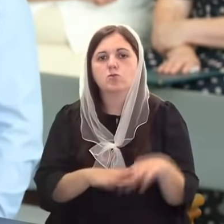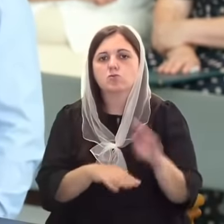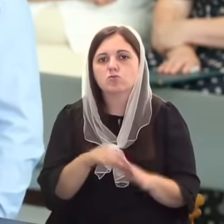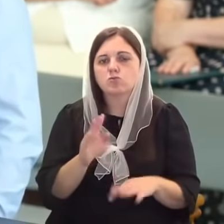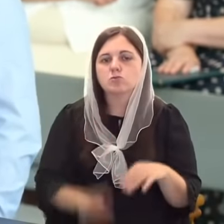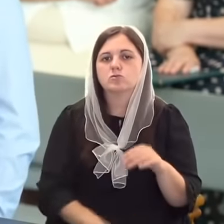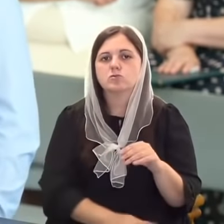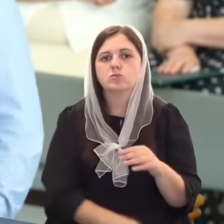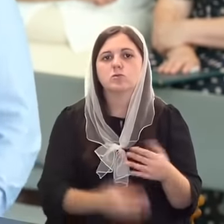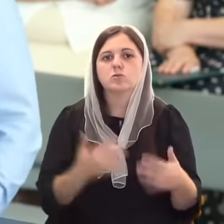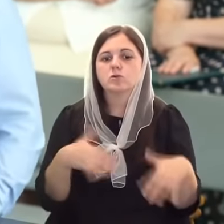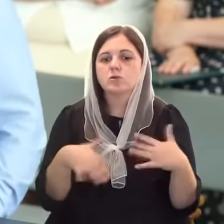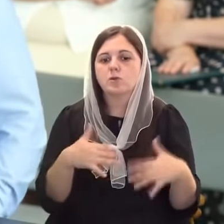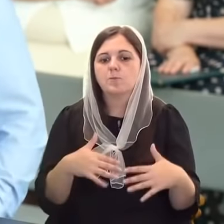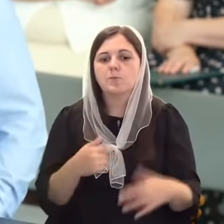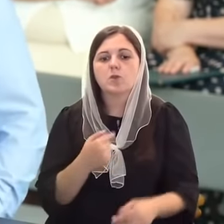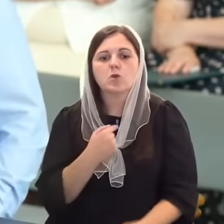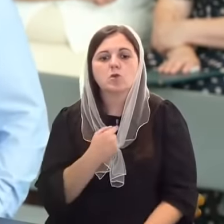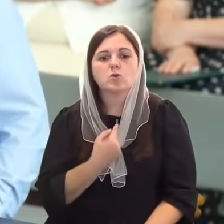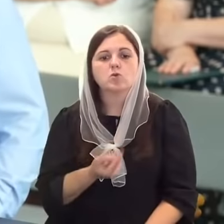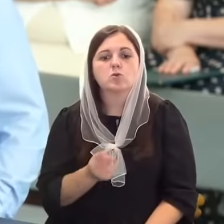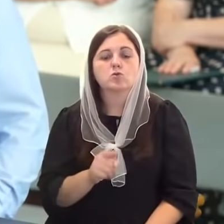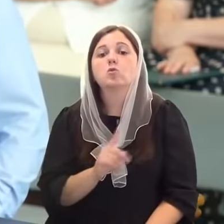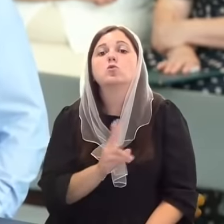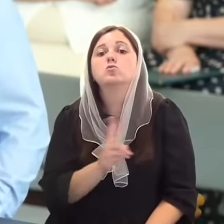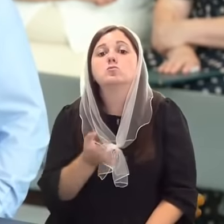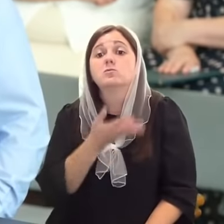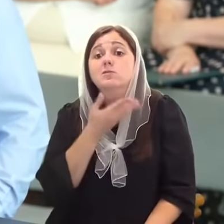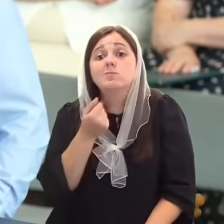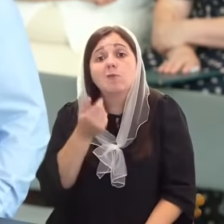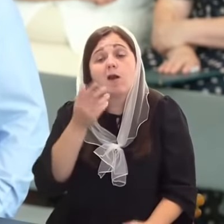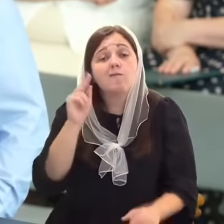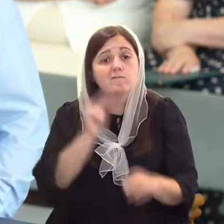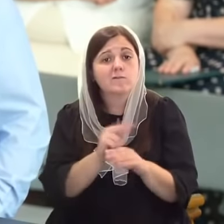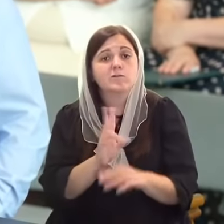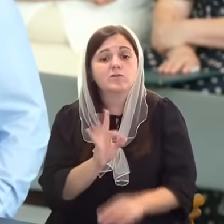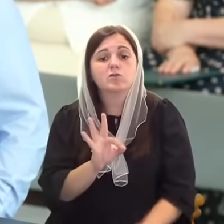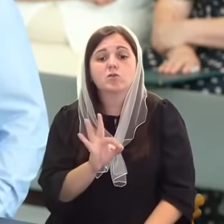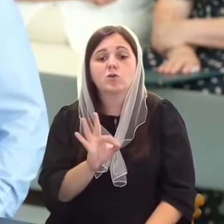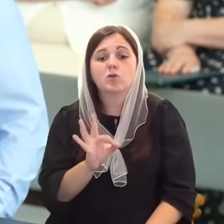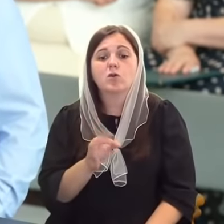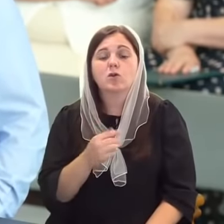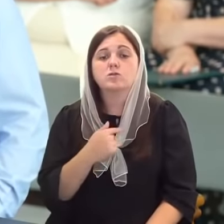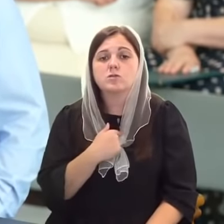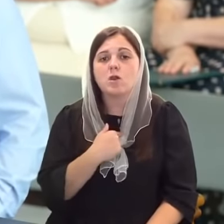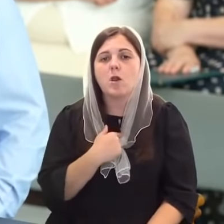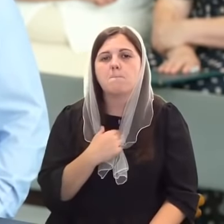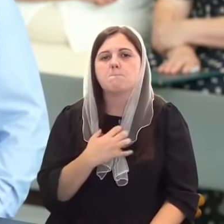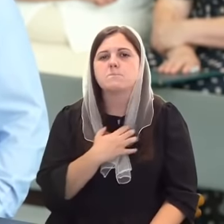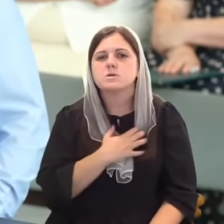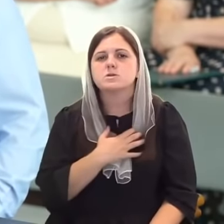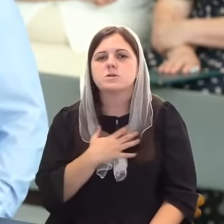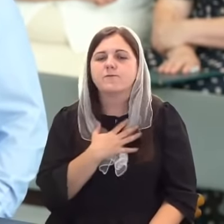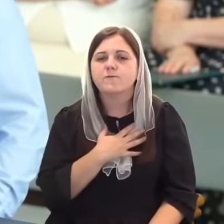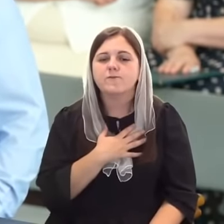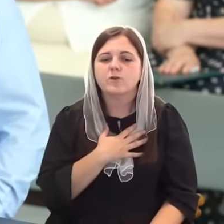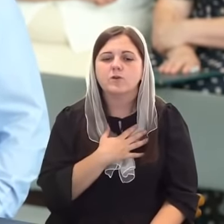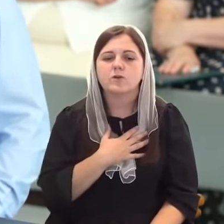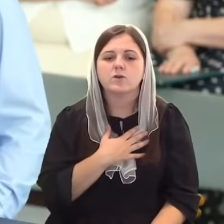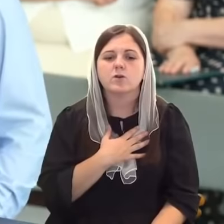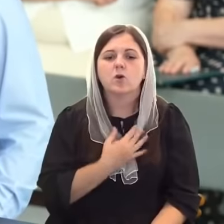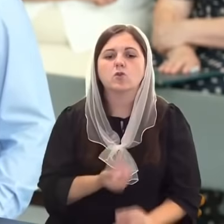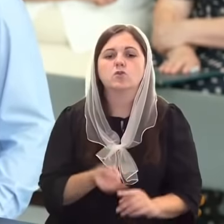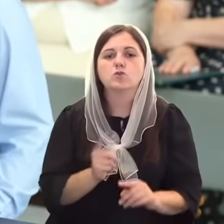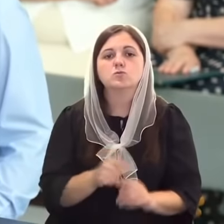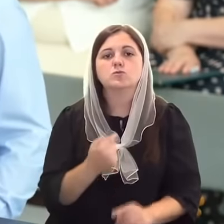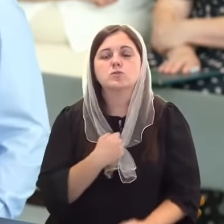руки, и краснеть. Тот, кто не выучил псалом, правда? Но я переживал, трусился, буду с вами честен, потому